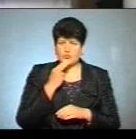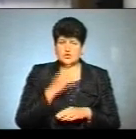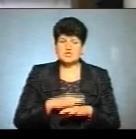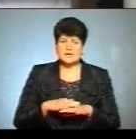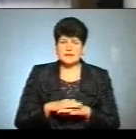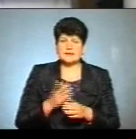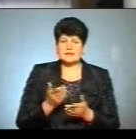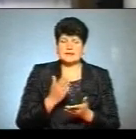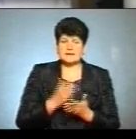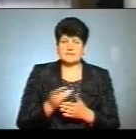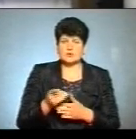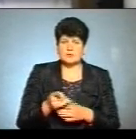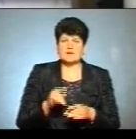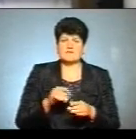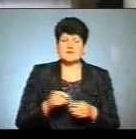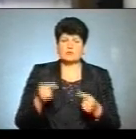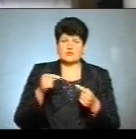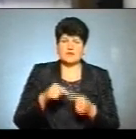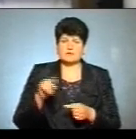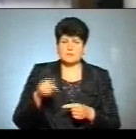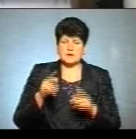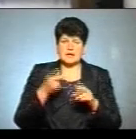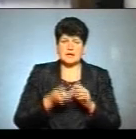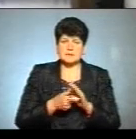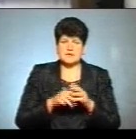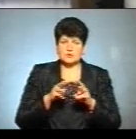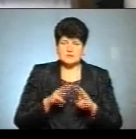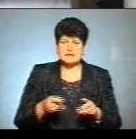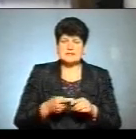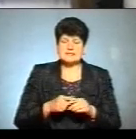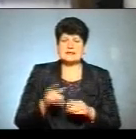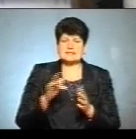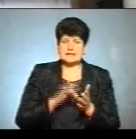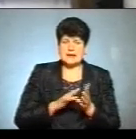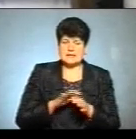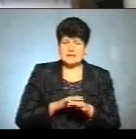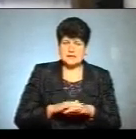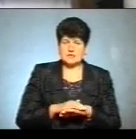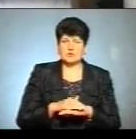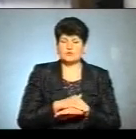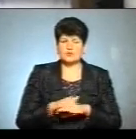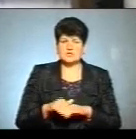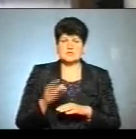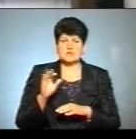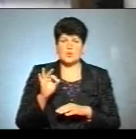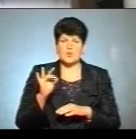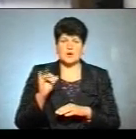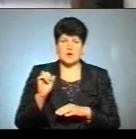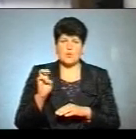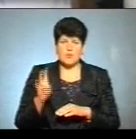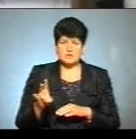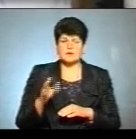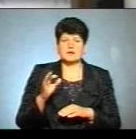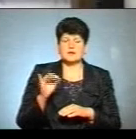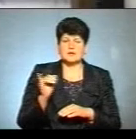в Тернополі, які відповідають вимогам Кабінету міністрів, це центральний ринок, це ринок на вулиці Шептицької, ринок Оріон. Вони будуть